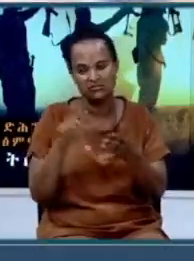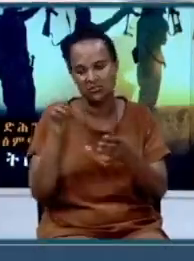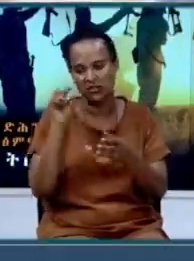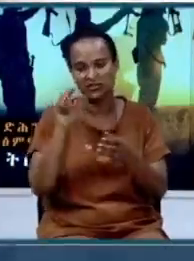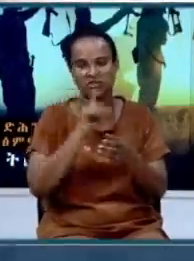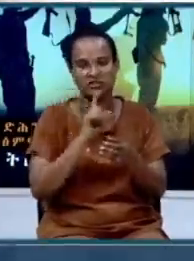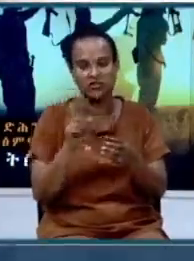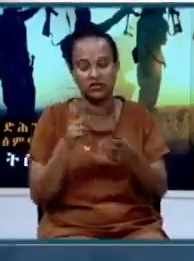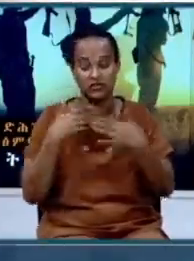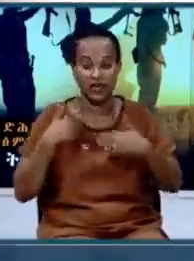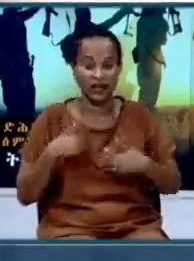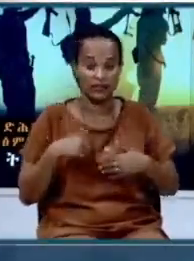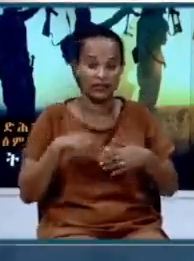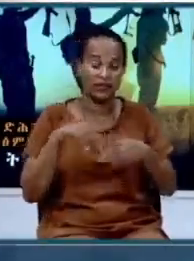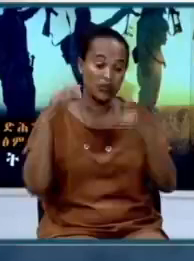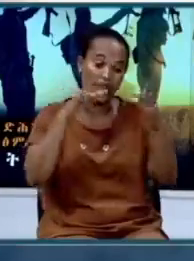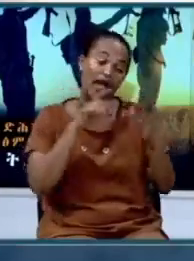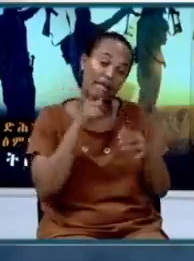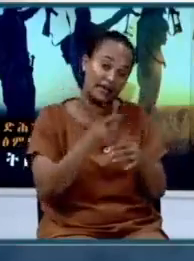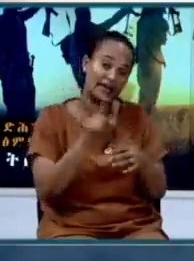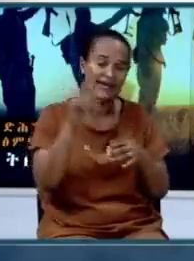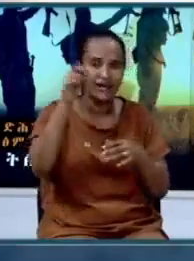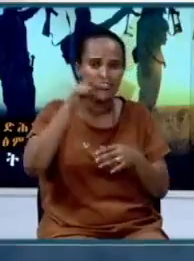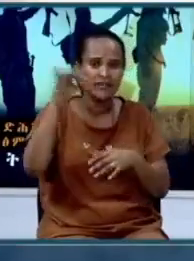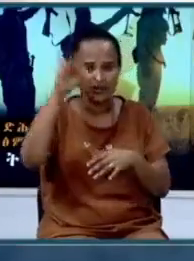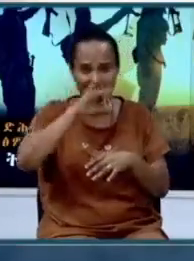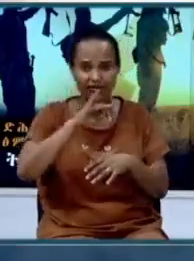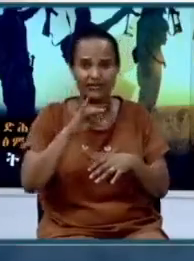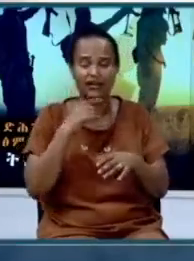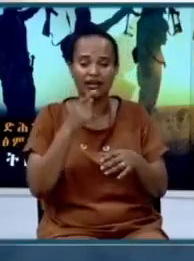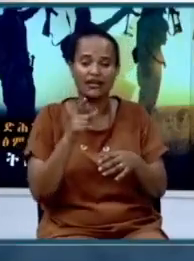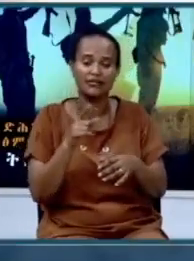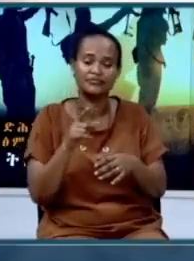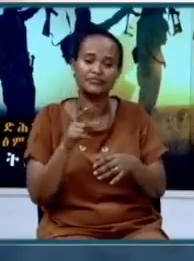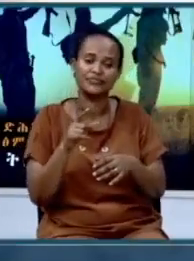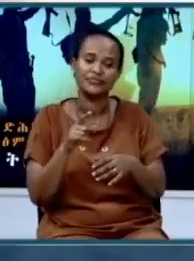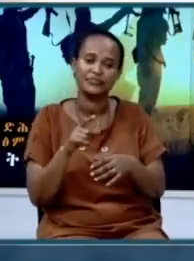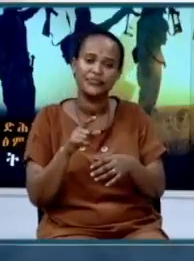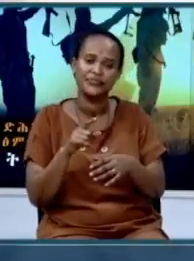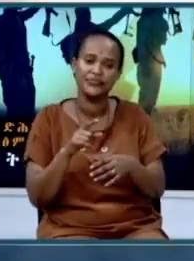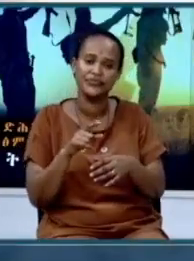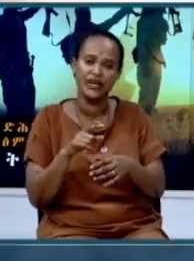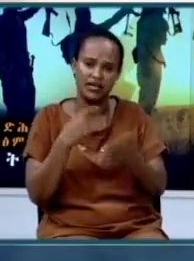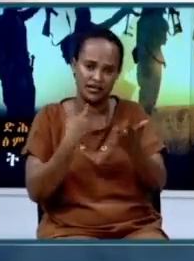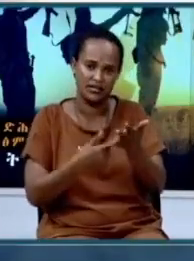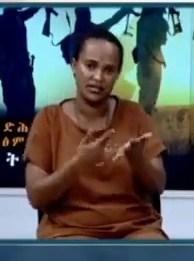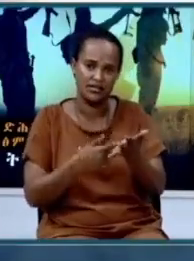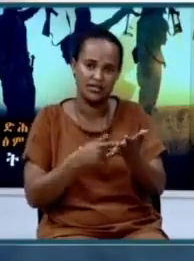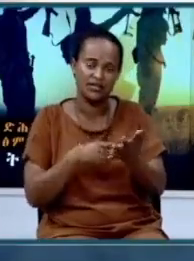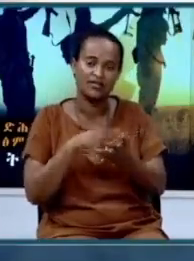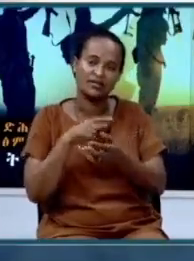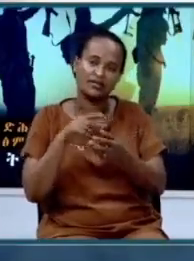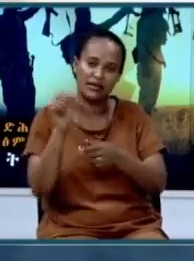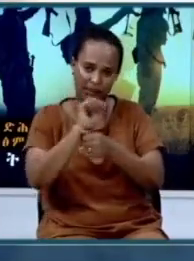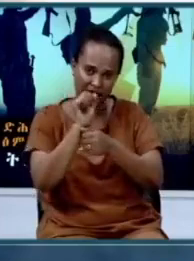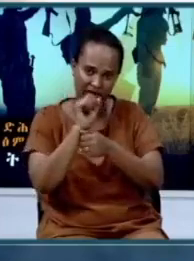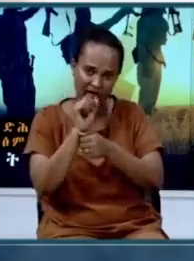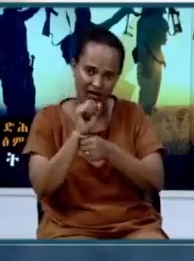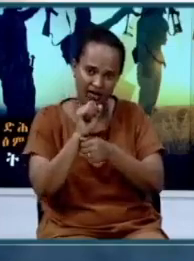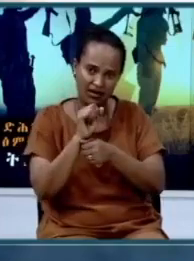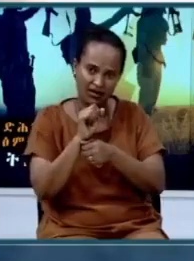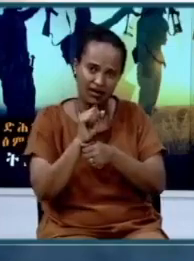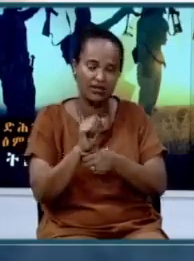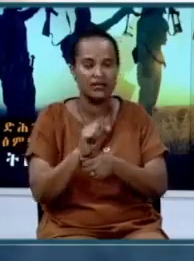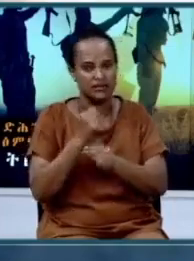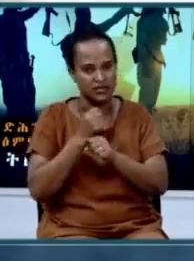ይብለካ ግን ለይትን ቀትረኒ ኢለ ደኸይ መፀሚዒ ከይበልኩ ሽፍርን ኣለኒ እዩ ካብዚ ንኣሰስ ካብዚ ዓበይት መኪና ዕጥቅን ስንቅን ከብፅሕ